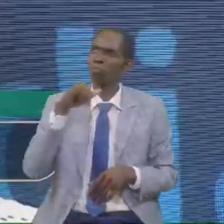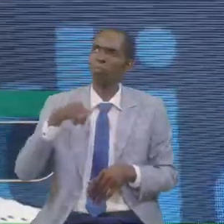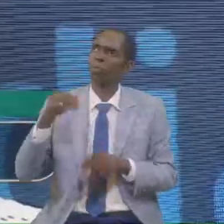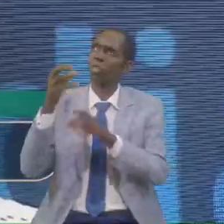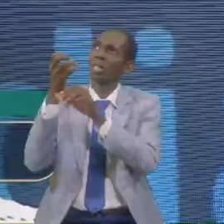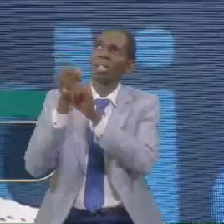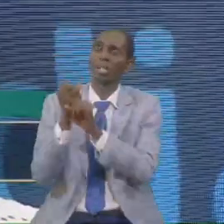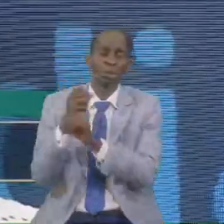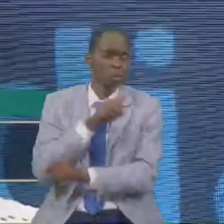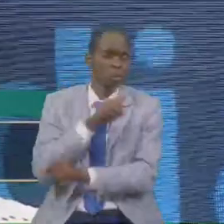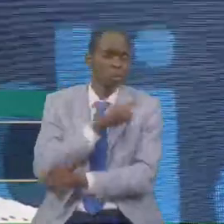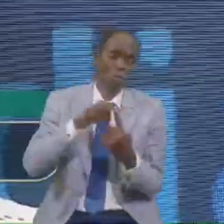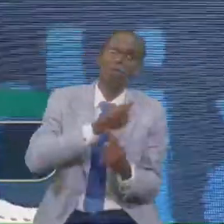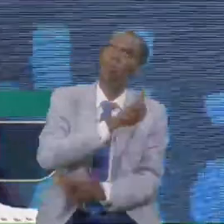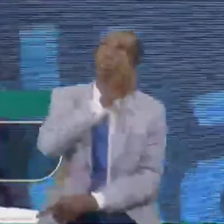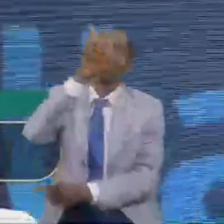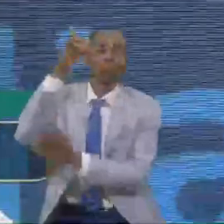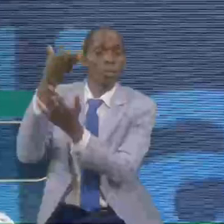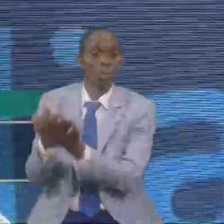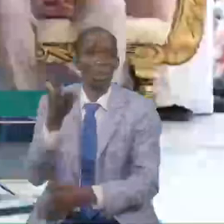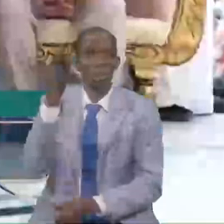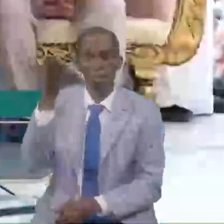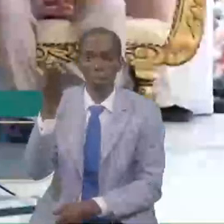Ils ont dit, mais nous on n'a pas eu et toi tu veux aller là-bas.